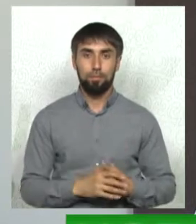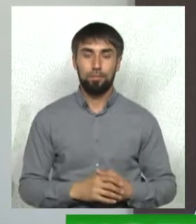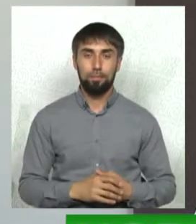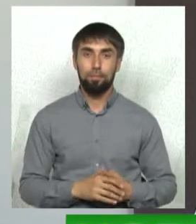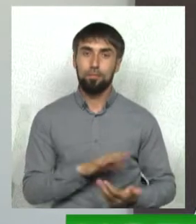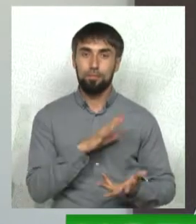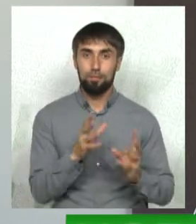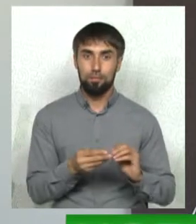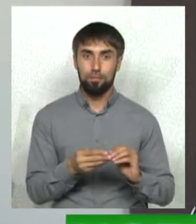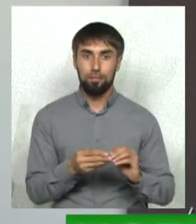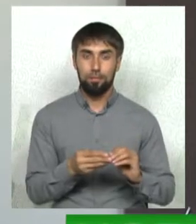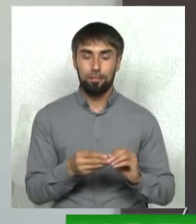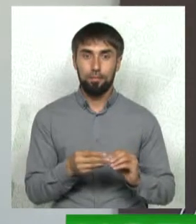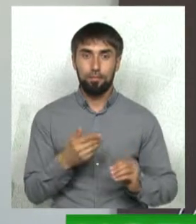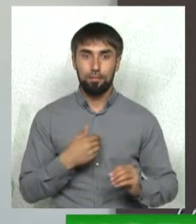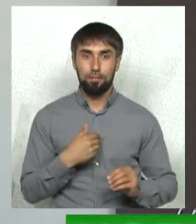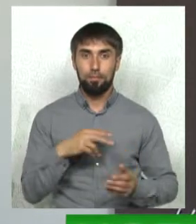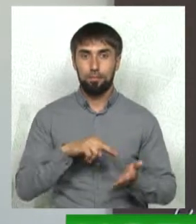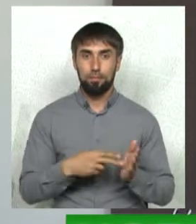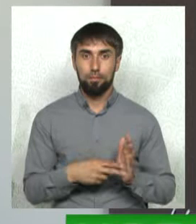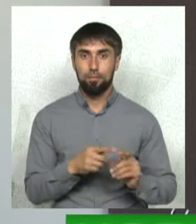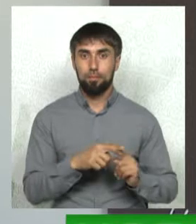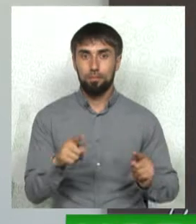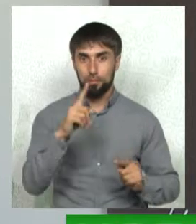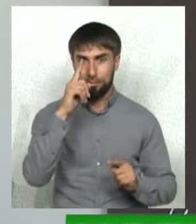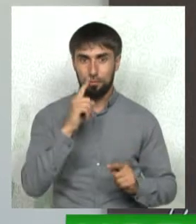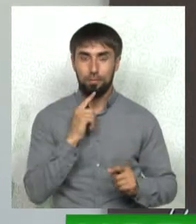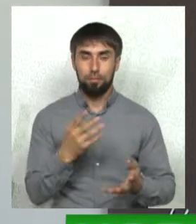В целом мы планируем в течение месяца